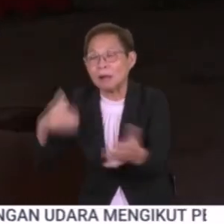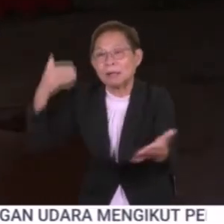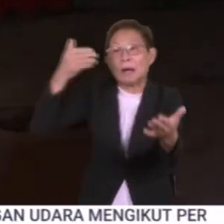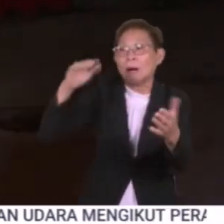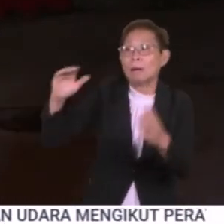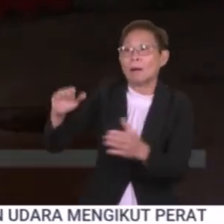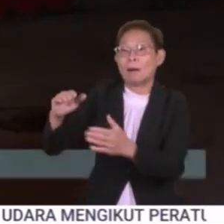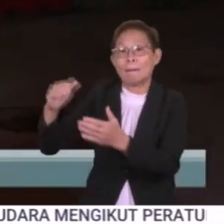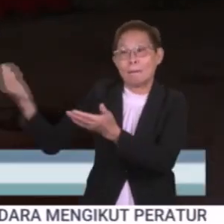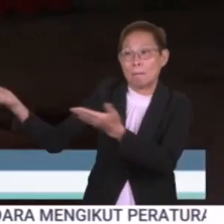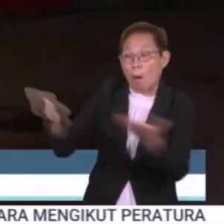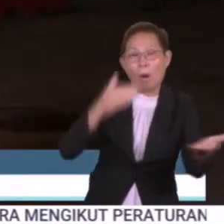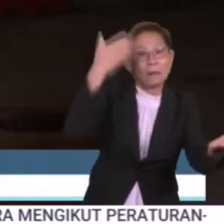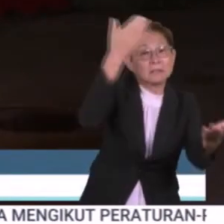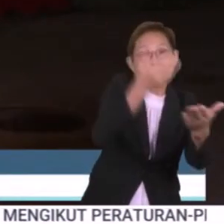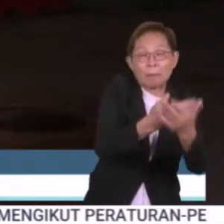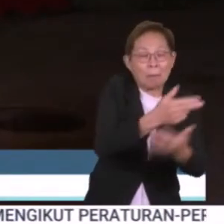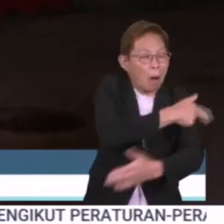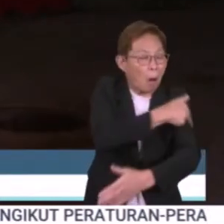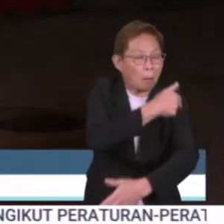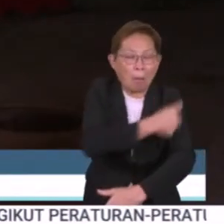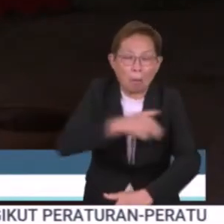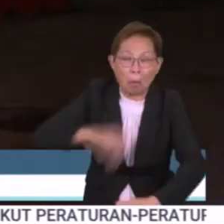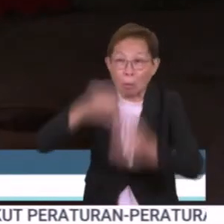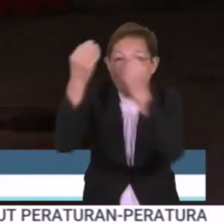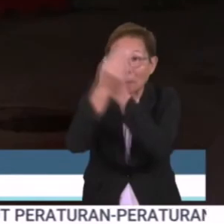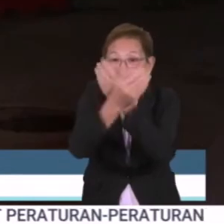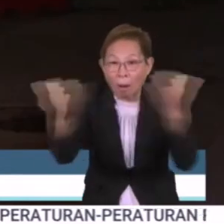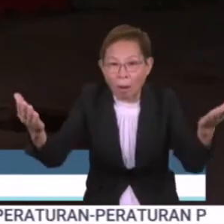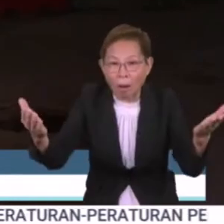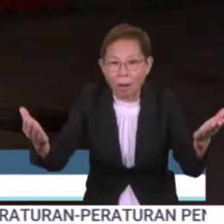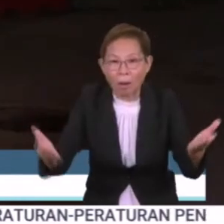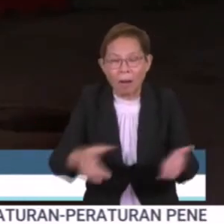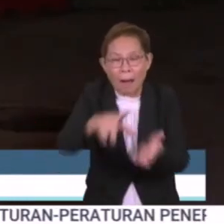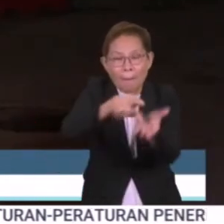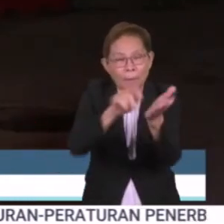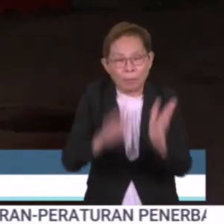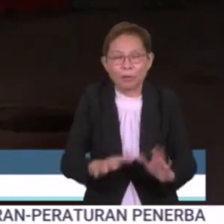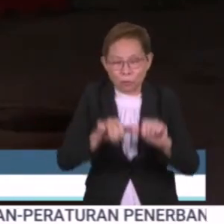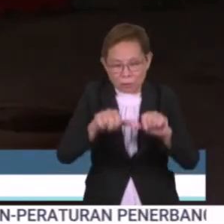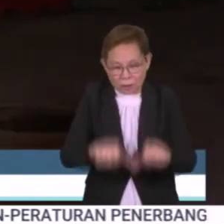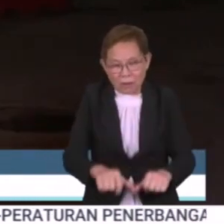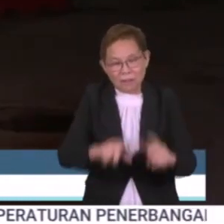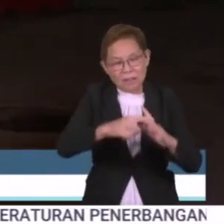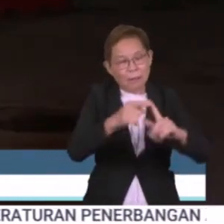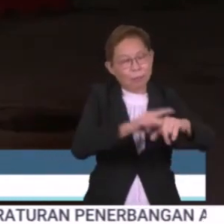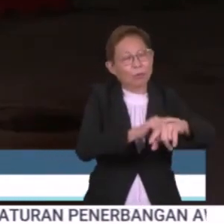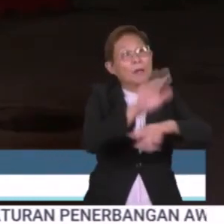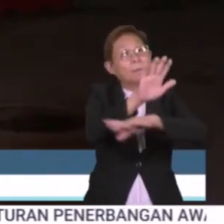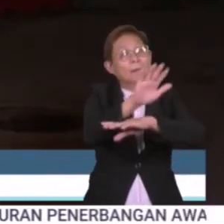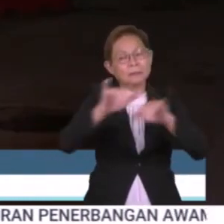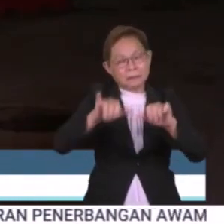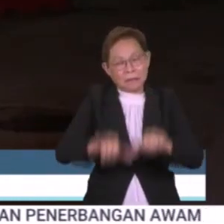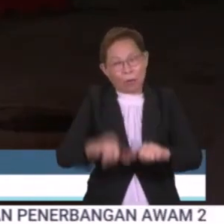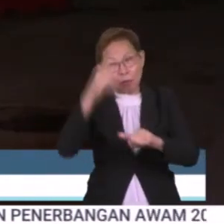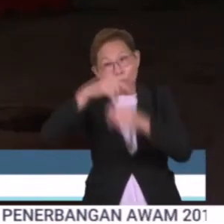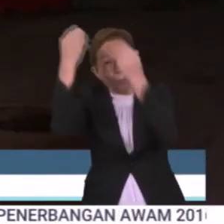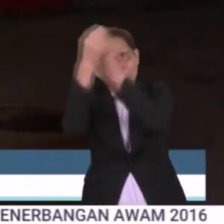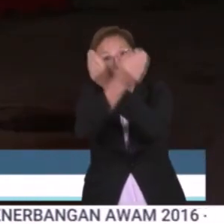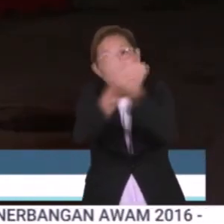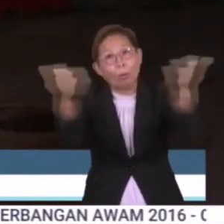jabatan forensik Hospital clang ini dan untuk pengaman Widya sudah pun berada di sini sejak 5 petang tadi untuk